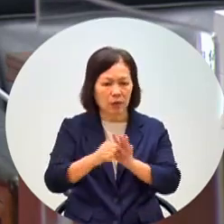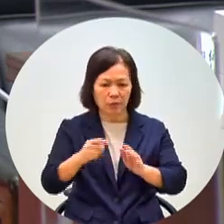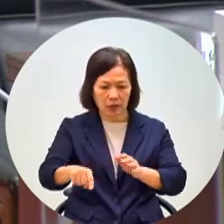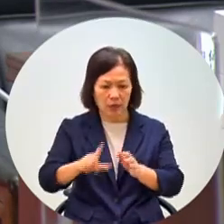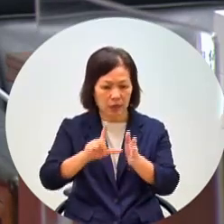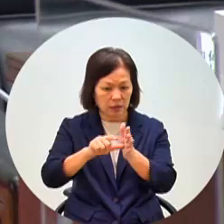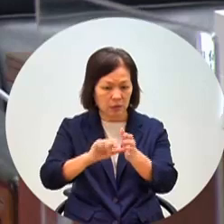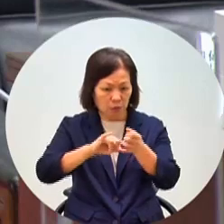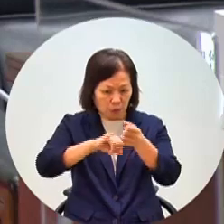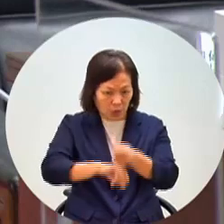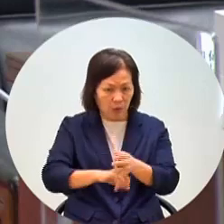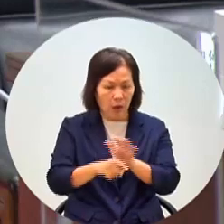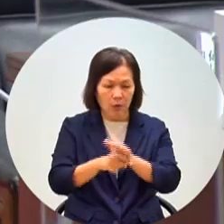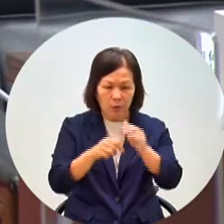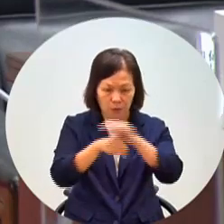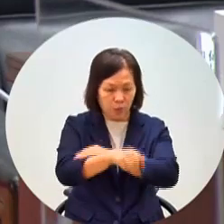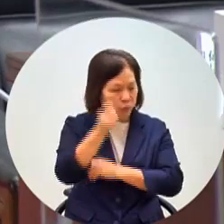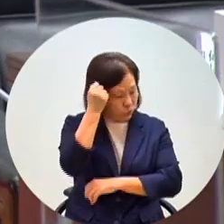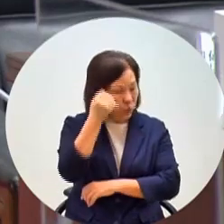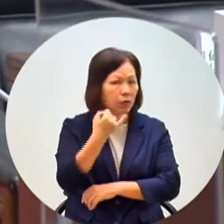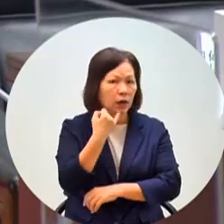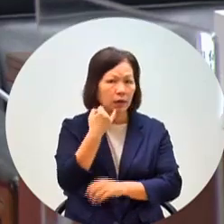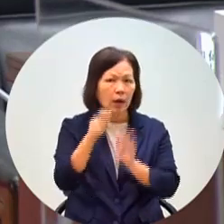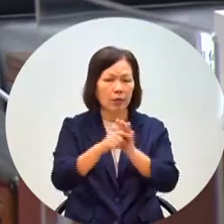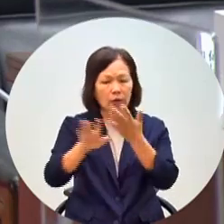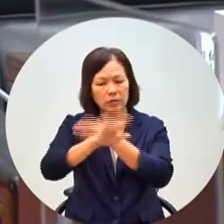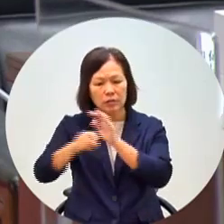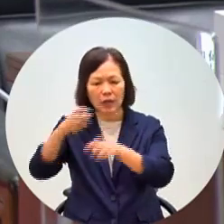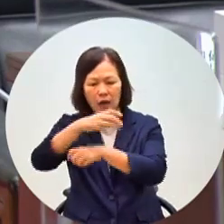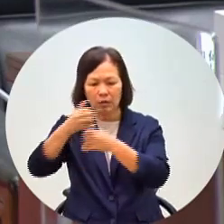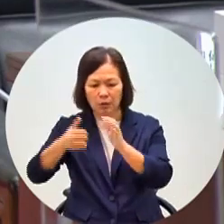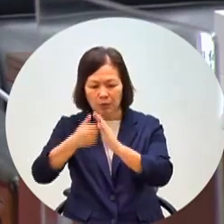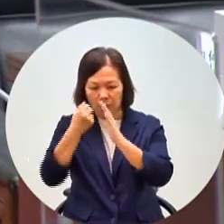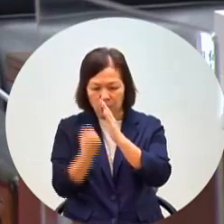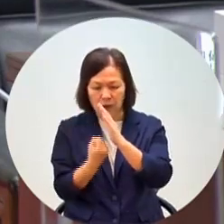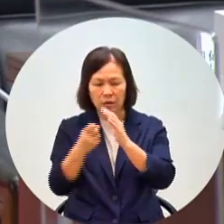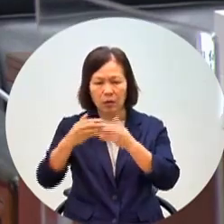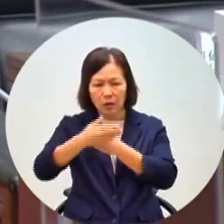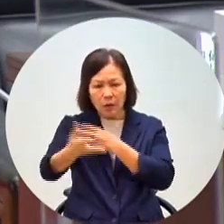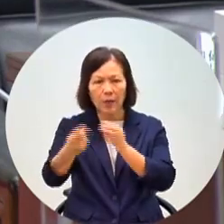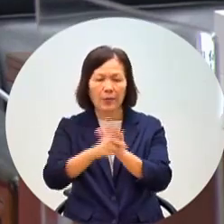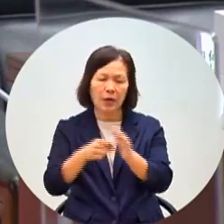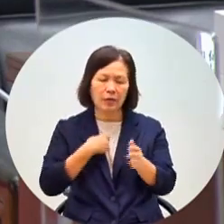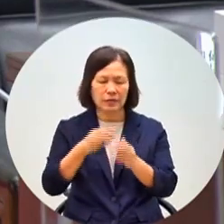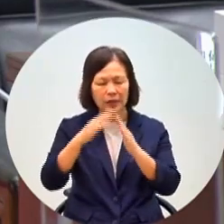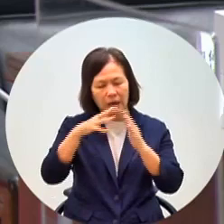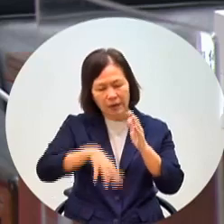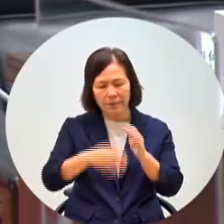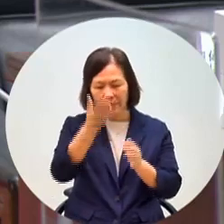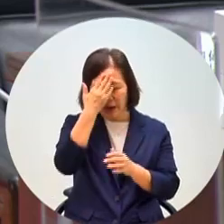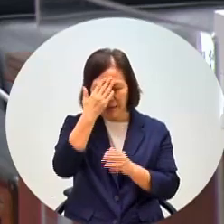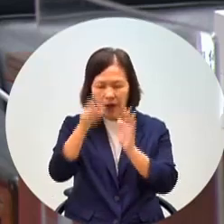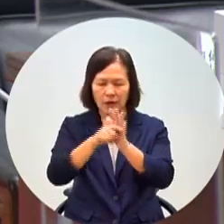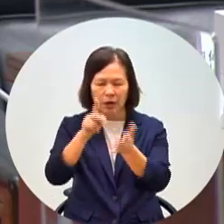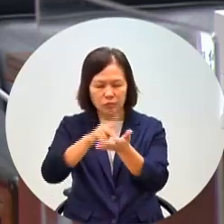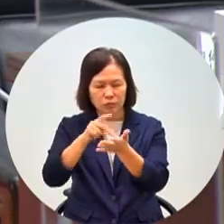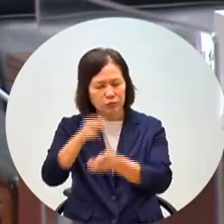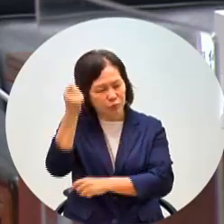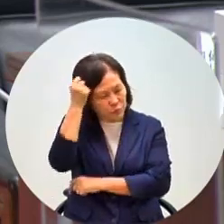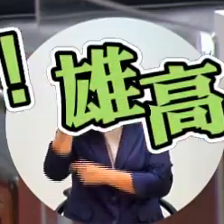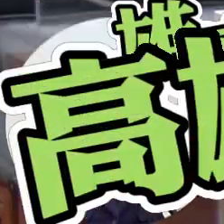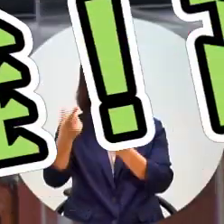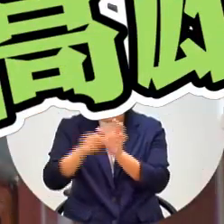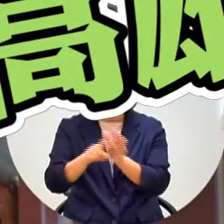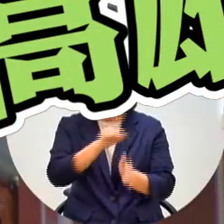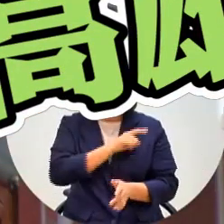天就能入住，因为有些人就没有隔离的环境嘛，住家里也不方便，住宿舍也不方便，他就要花钱去做防疫旅